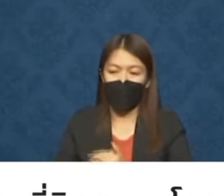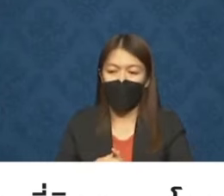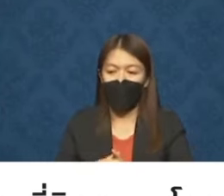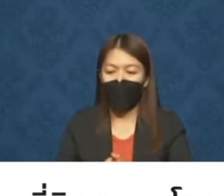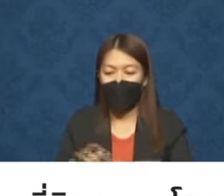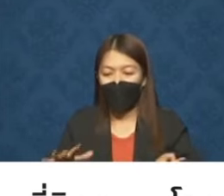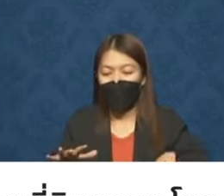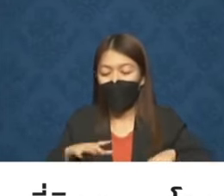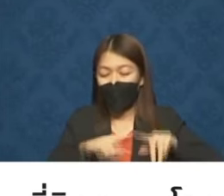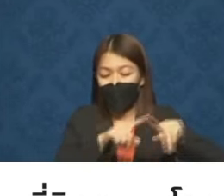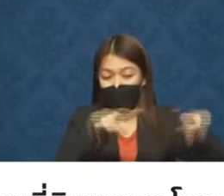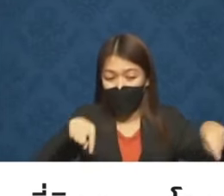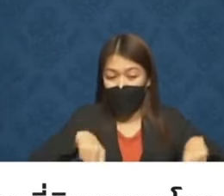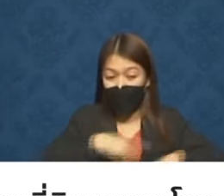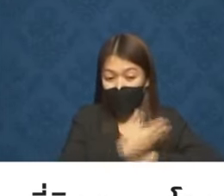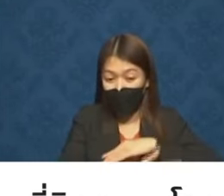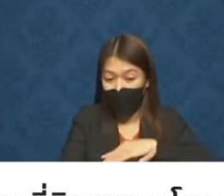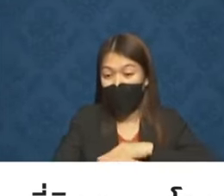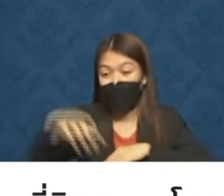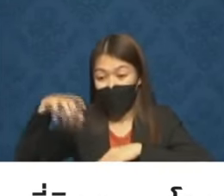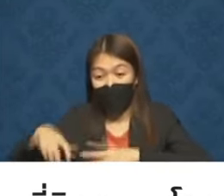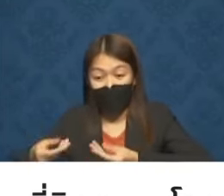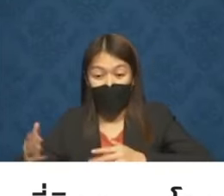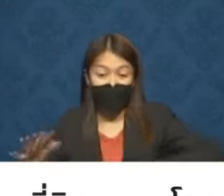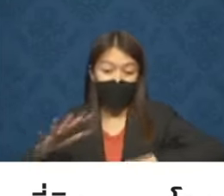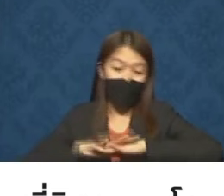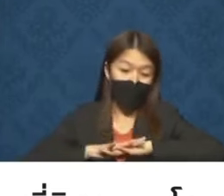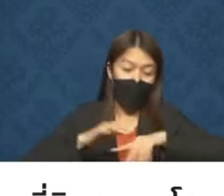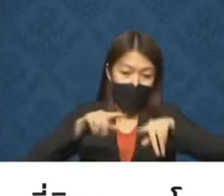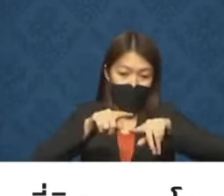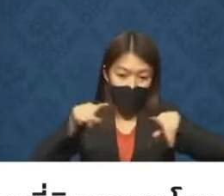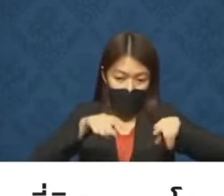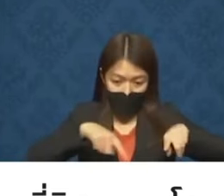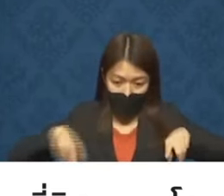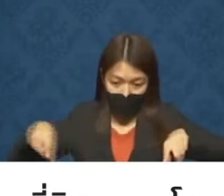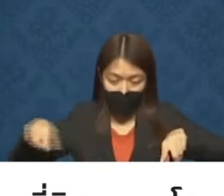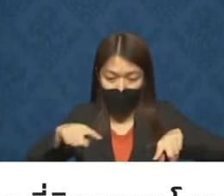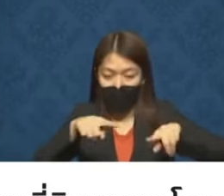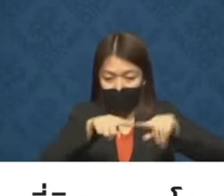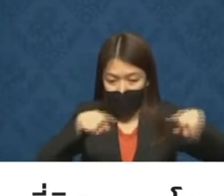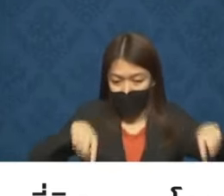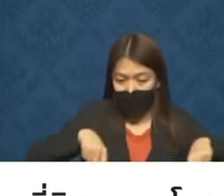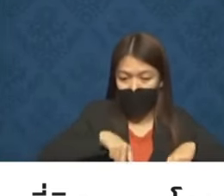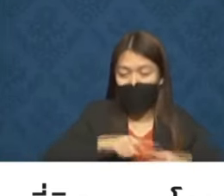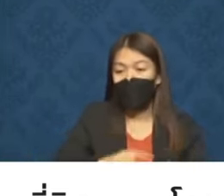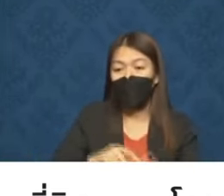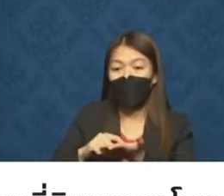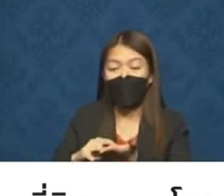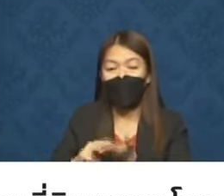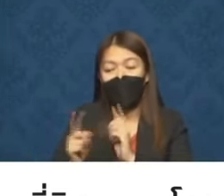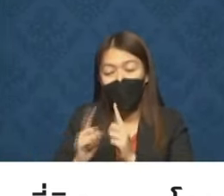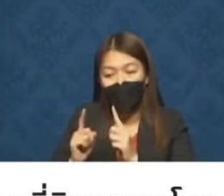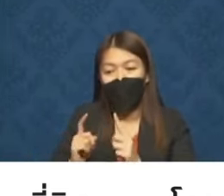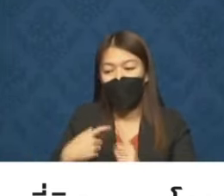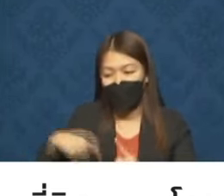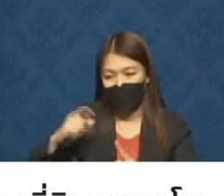ไฟโดยให้ใช้สำเนาระหว่างแผนที่ที่ได้อ้างเป็นพยานในศาลซึ่งกรม